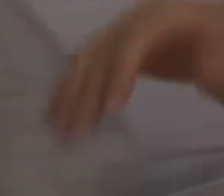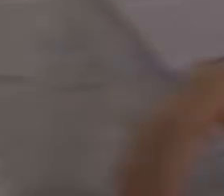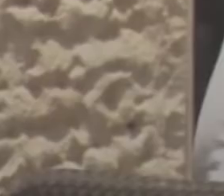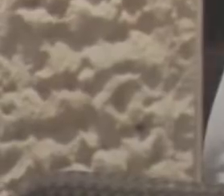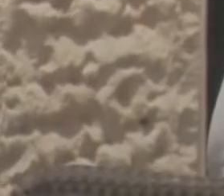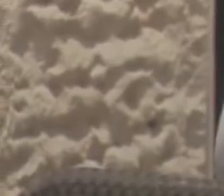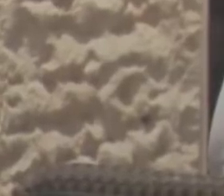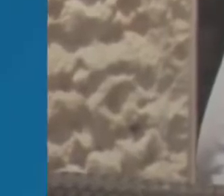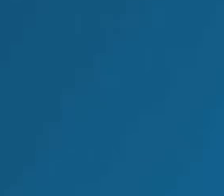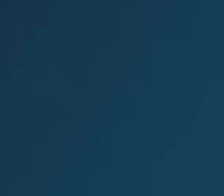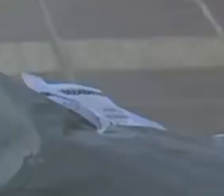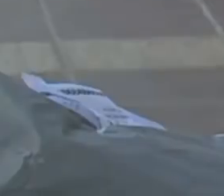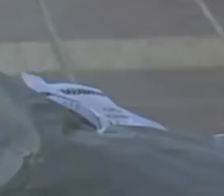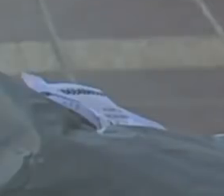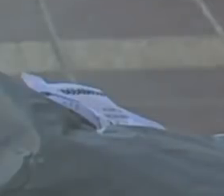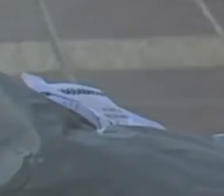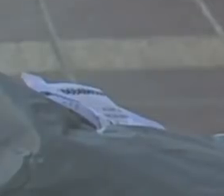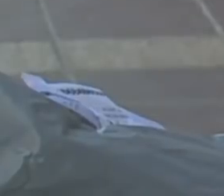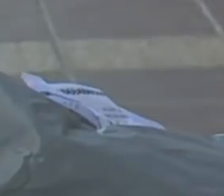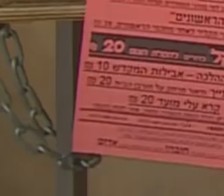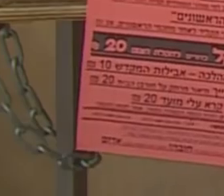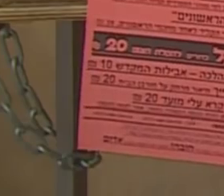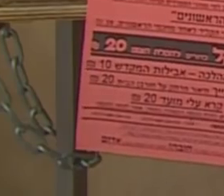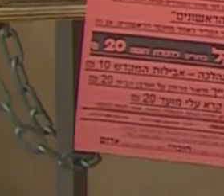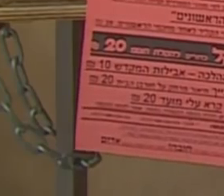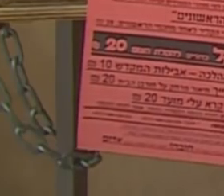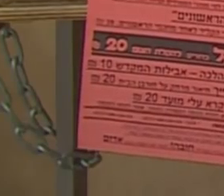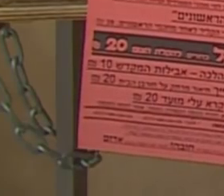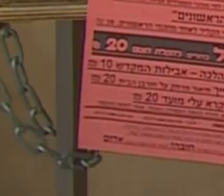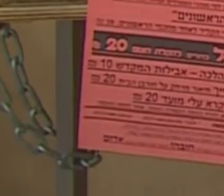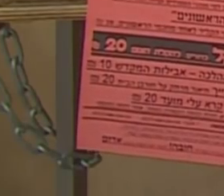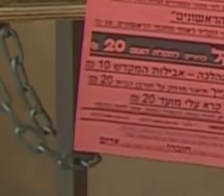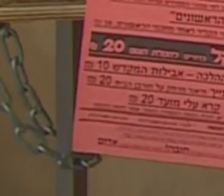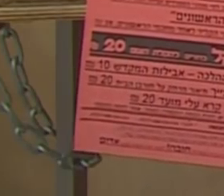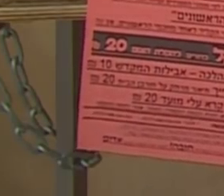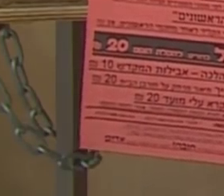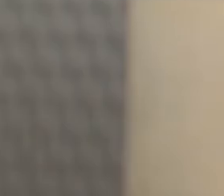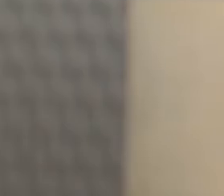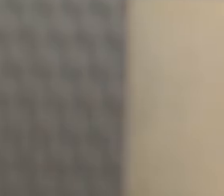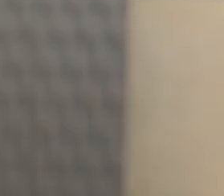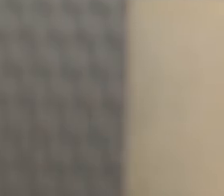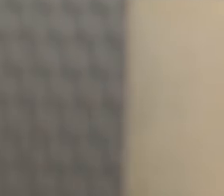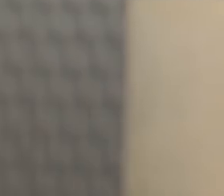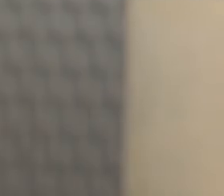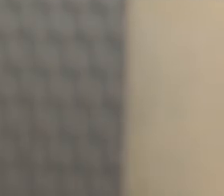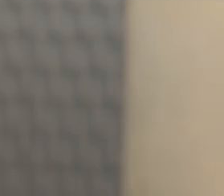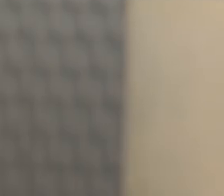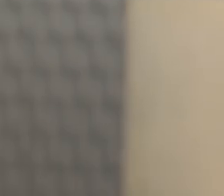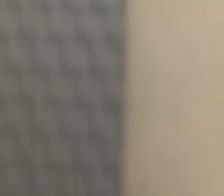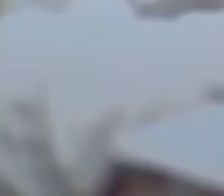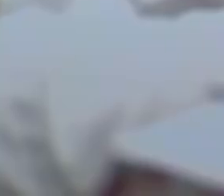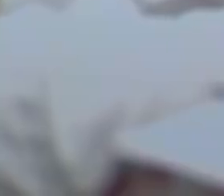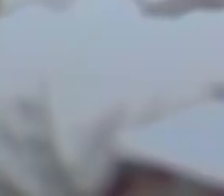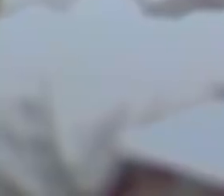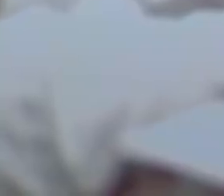לאישון פסיבי. הפרק הרביעי בסדרת הכתבות שבטים על דפוסי ההצבעה בישראל.